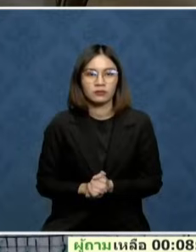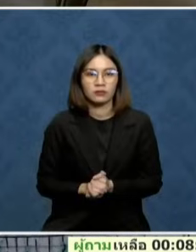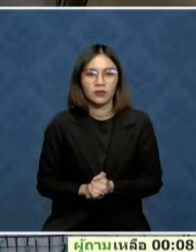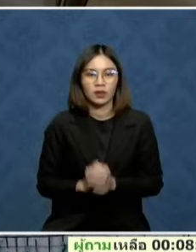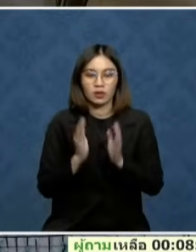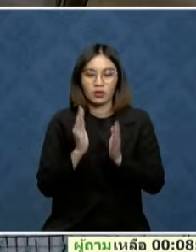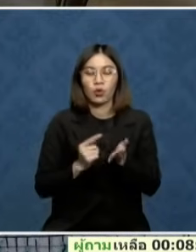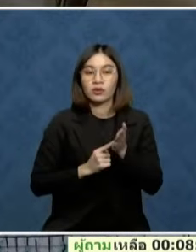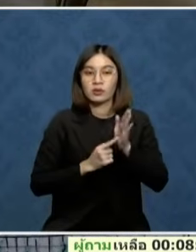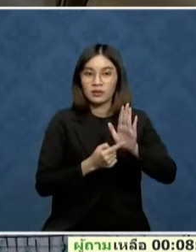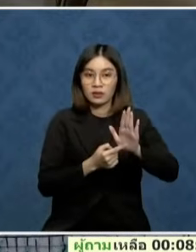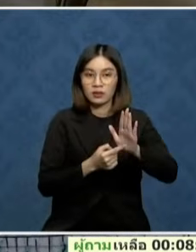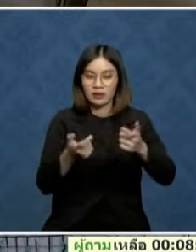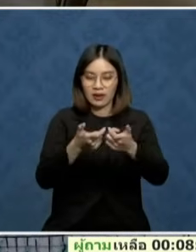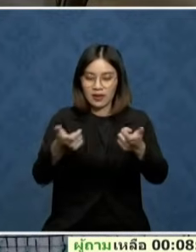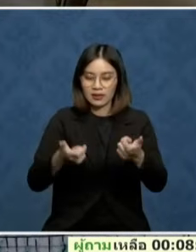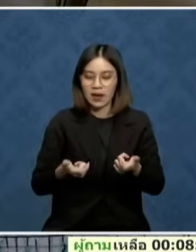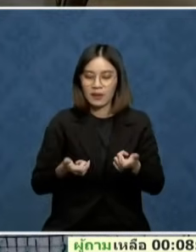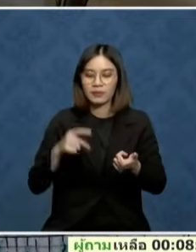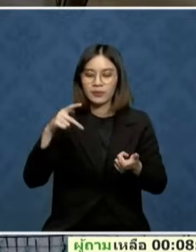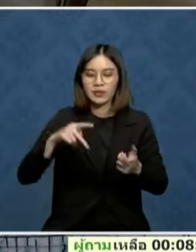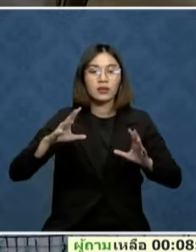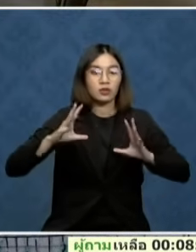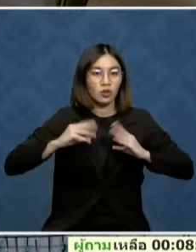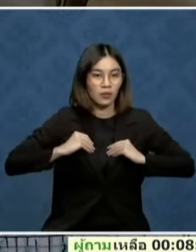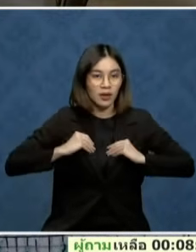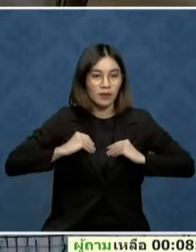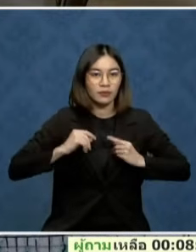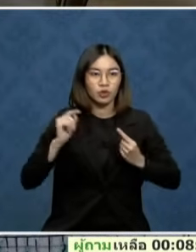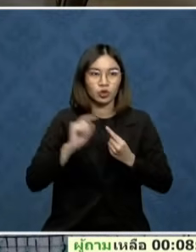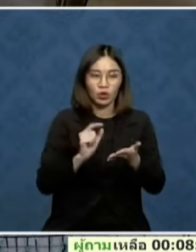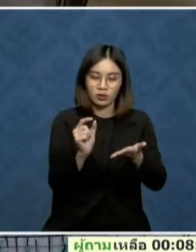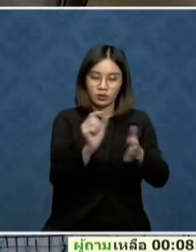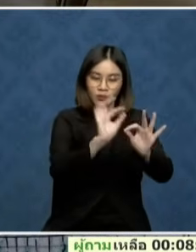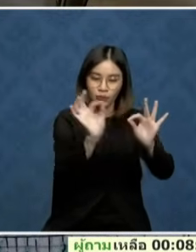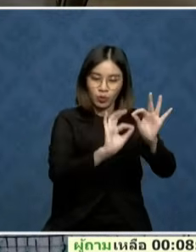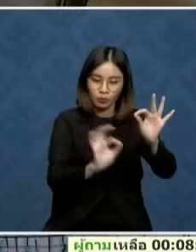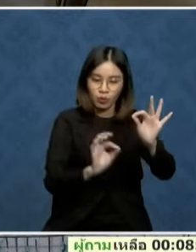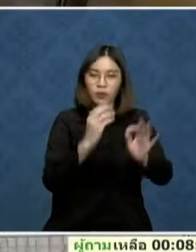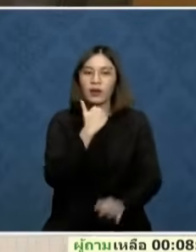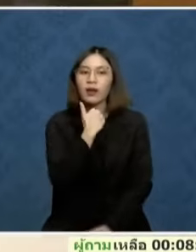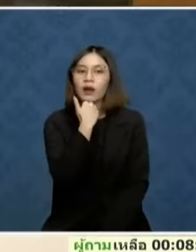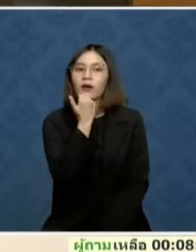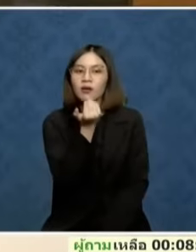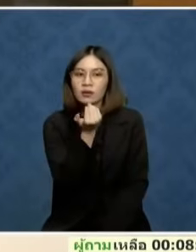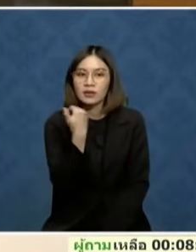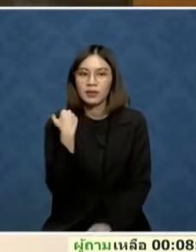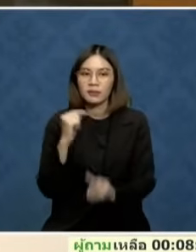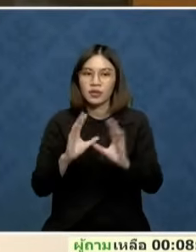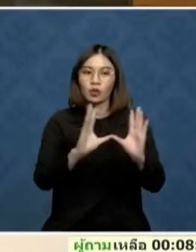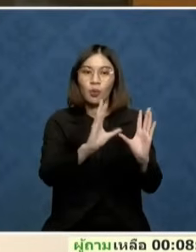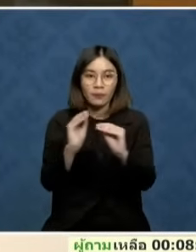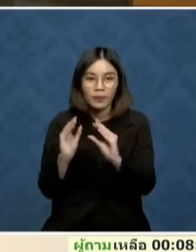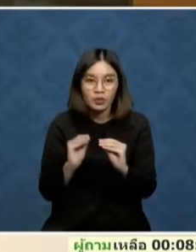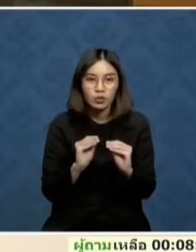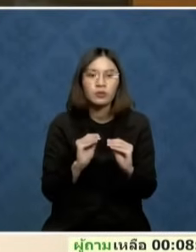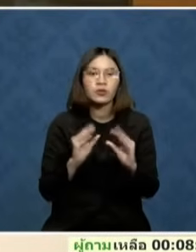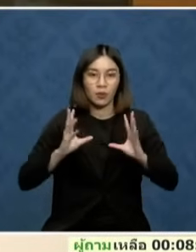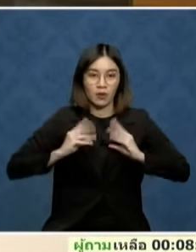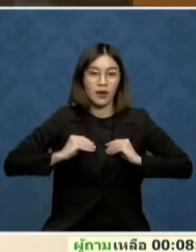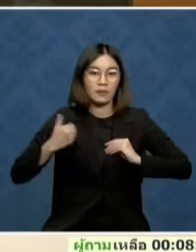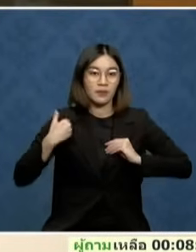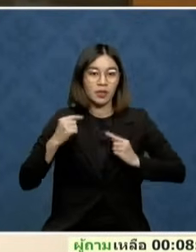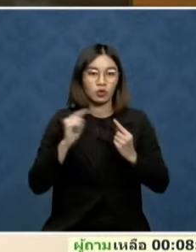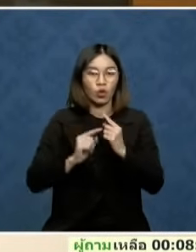ผู้เสนอรายงานพิเศษยอมรับเองทั้งทางลายลักษณ์อักษรและทางวาจาในช่วงการประชุมดังกล่าวและในการสนทน